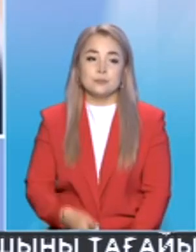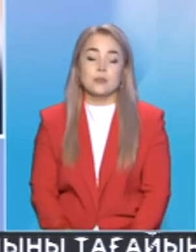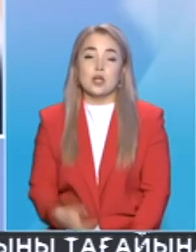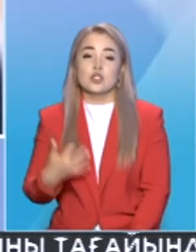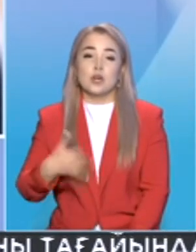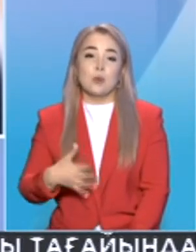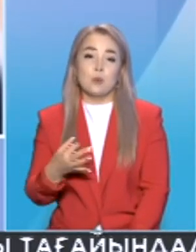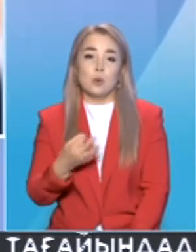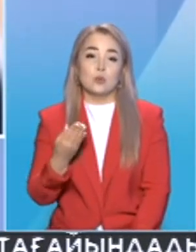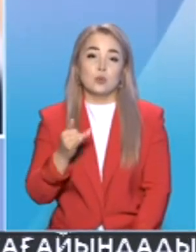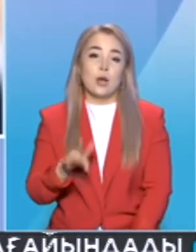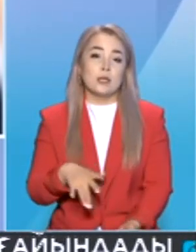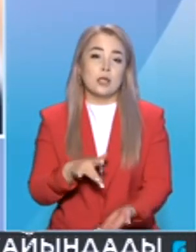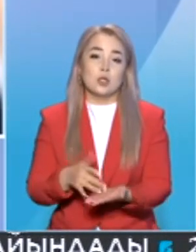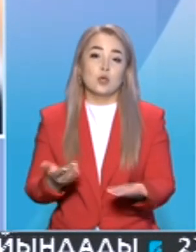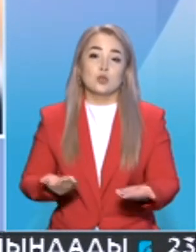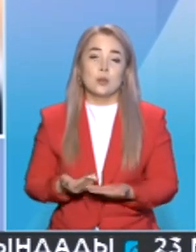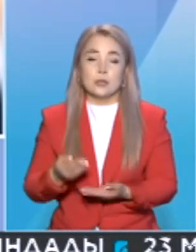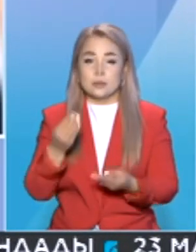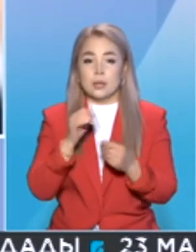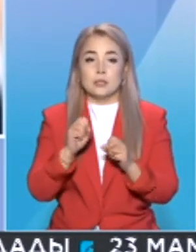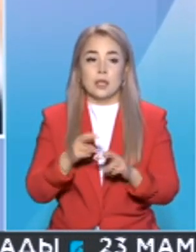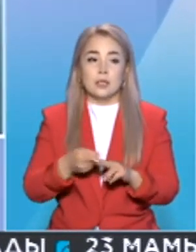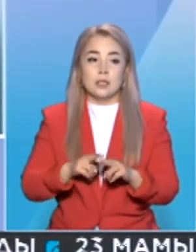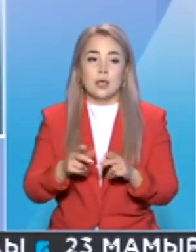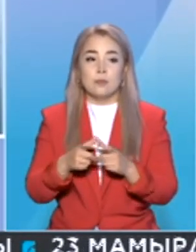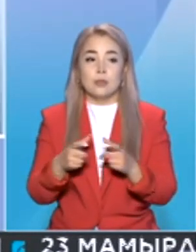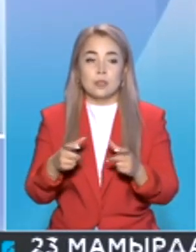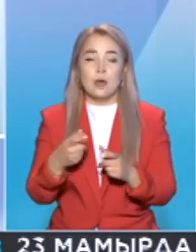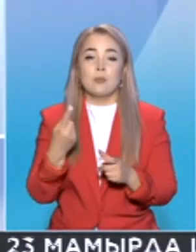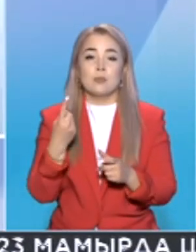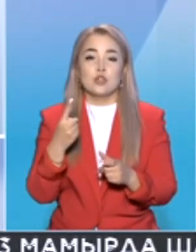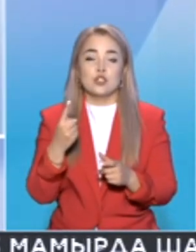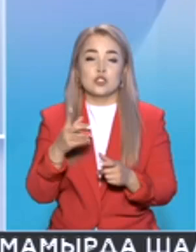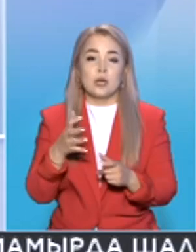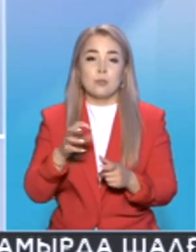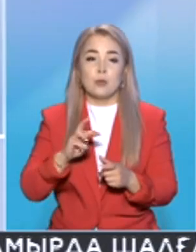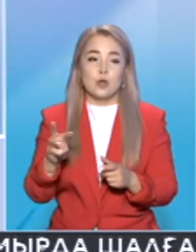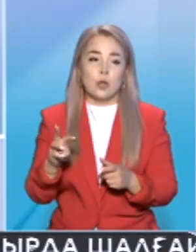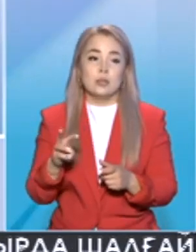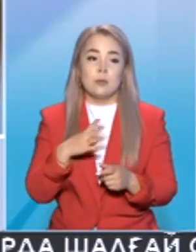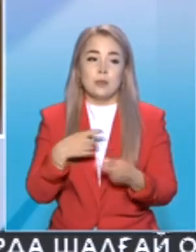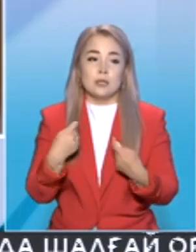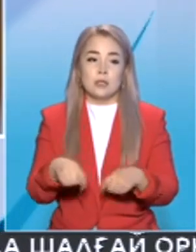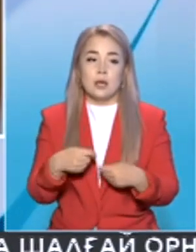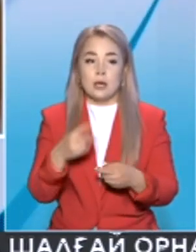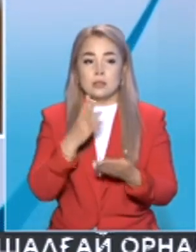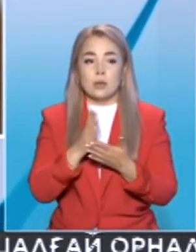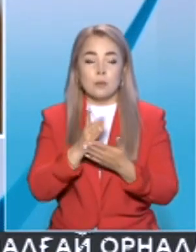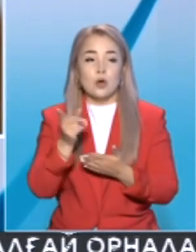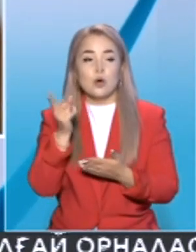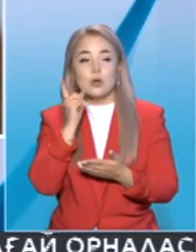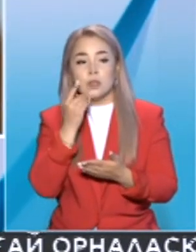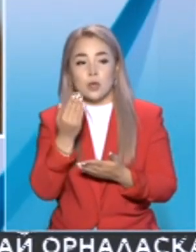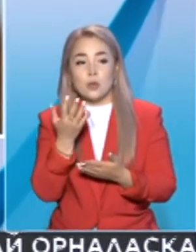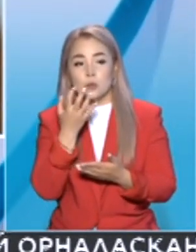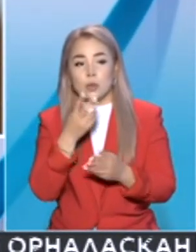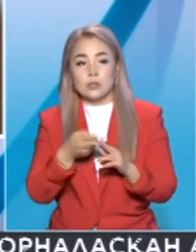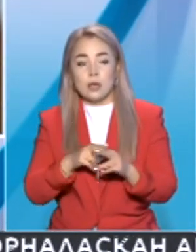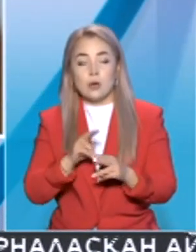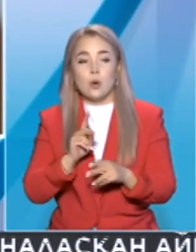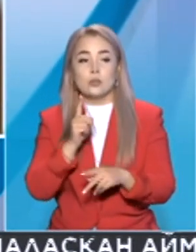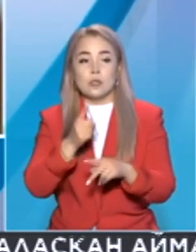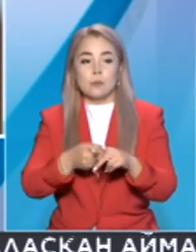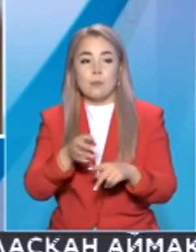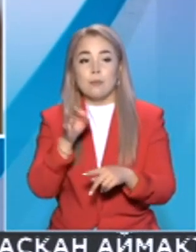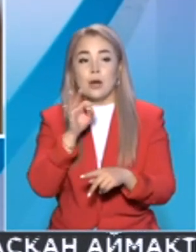Жамбыл облысындағы Шу қаласының тұрғыны жалған түбіртікпен 1,5 миллион теңгеге сауда жасаған. Ол ұялы телефондағы сурет өңдейтін